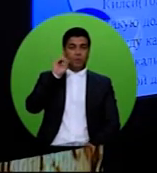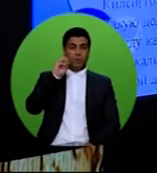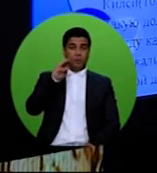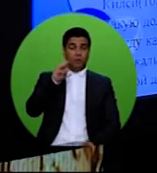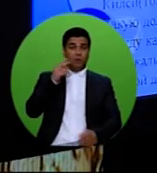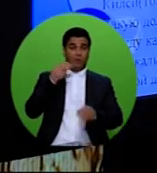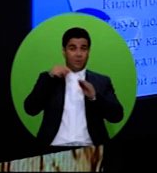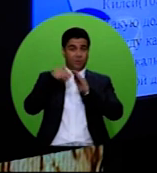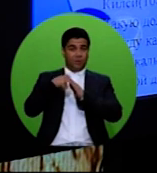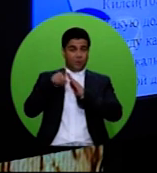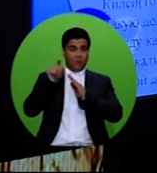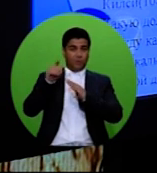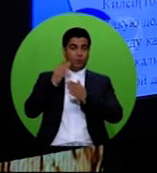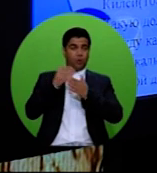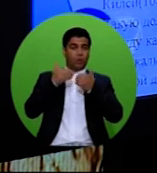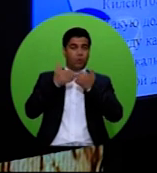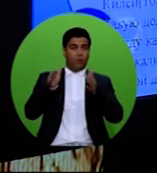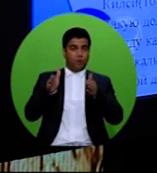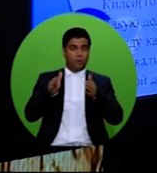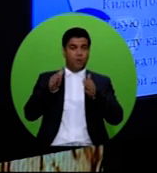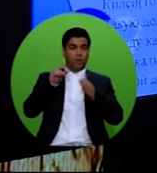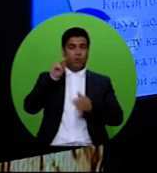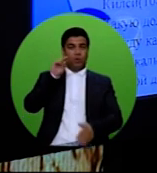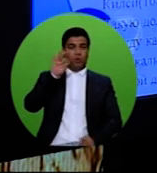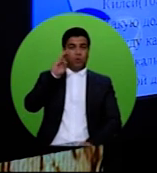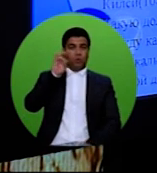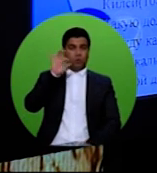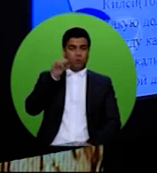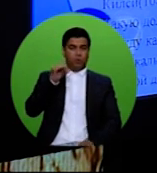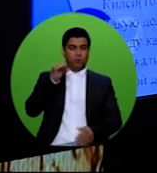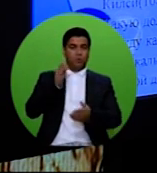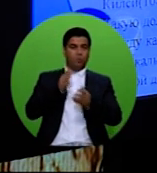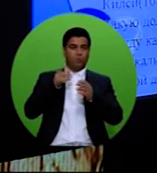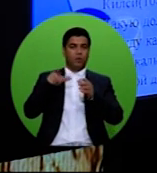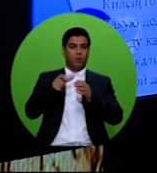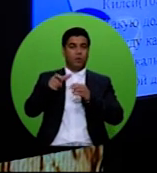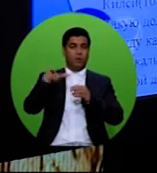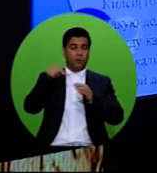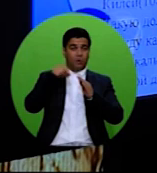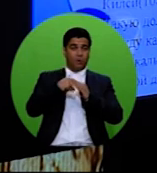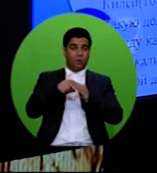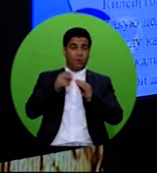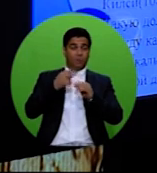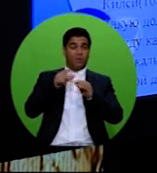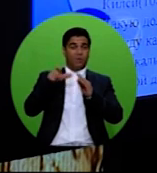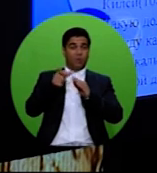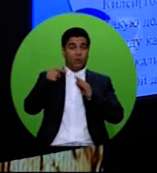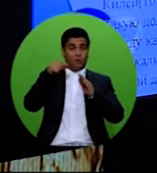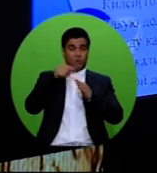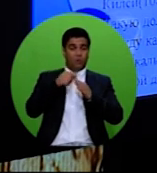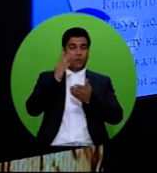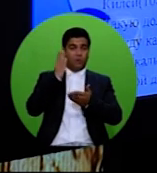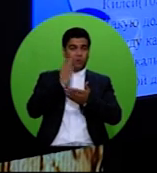Чаткальском хребте открыт Чаткальский заповедник. Вот в этом Чаткальском заповеднике